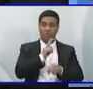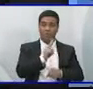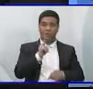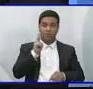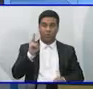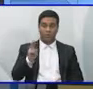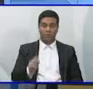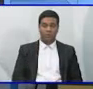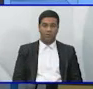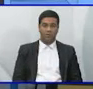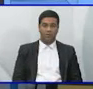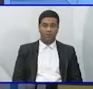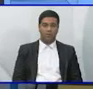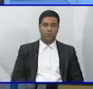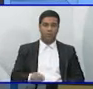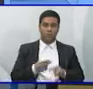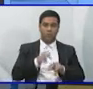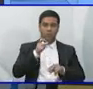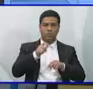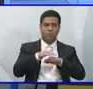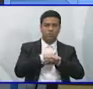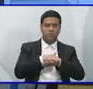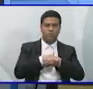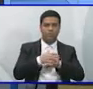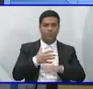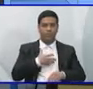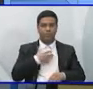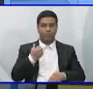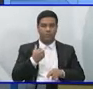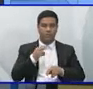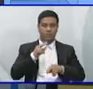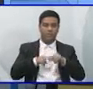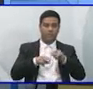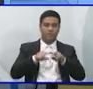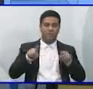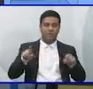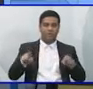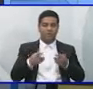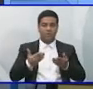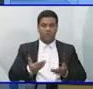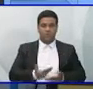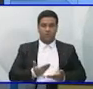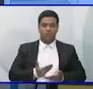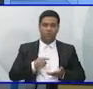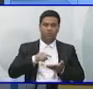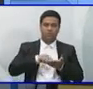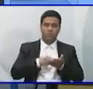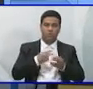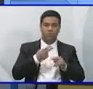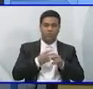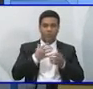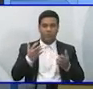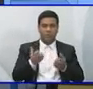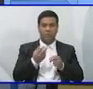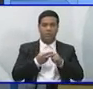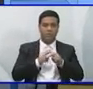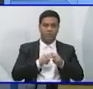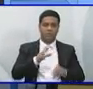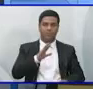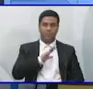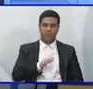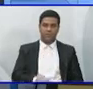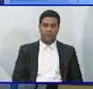lekin Qoraqalpoqlarning etnik jihatidan ijtimoiy siyosiy hayotda o'z o'rniga ekanligi